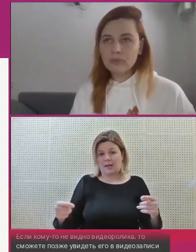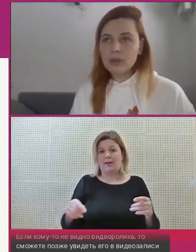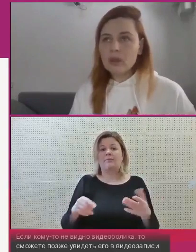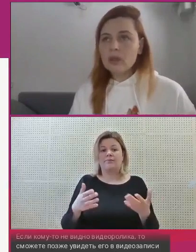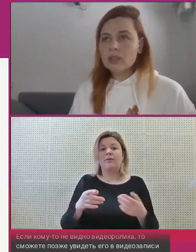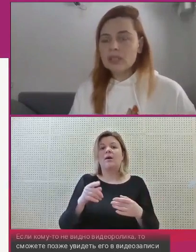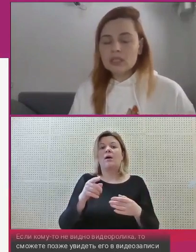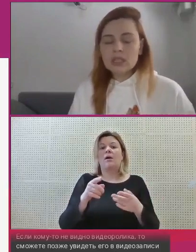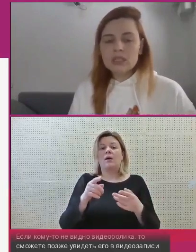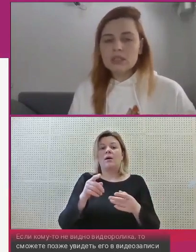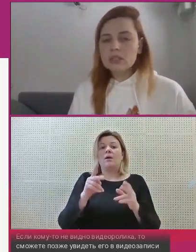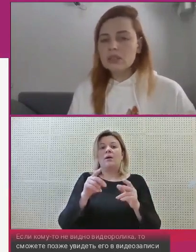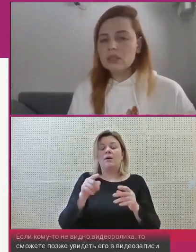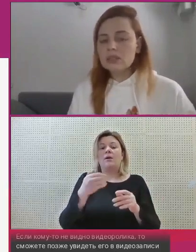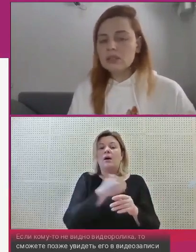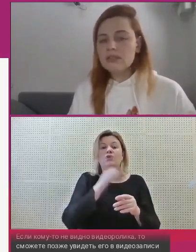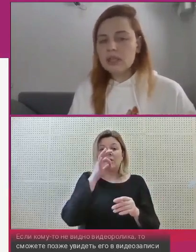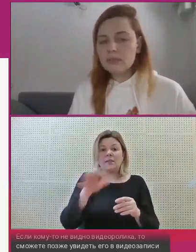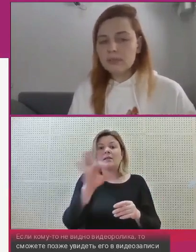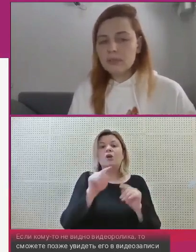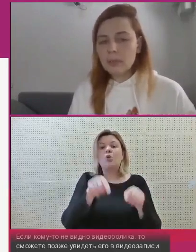волонтеров. Здесь есть